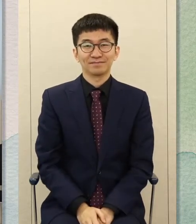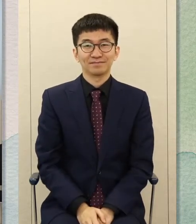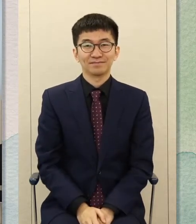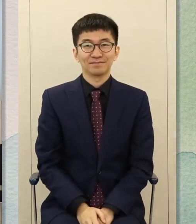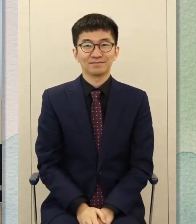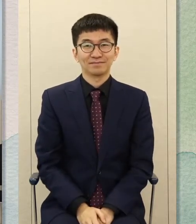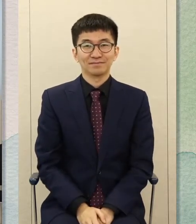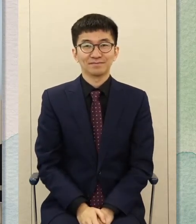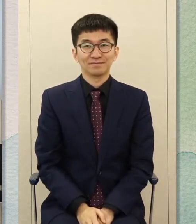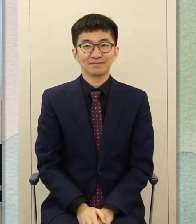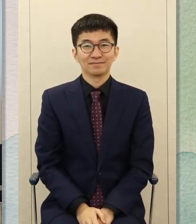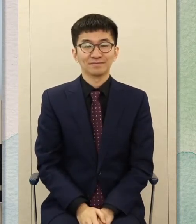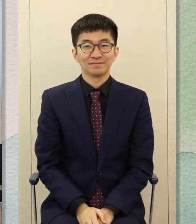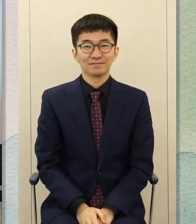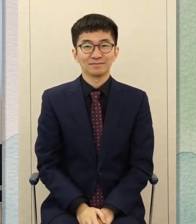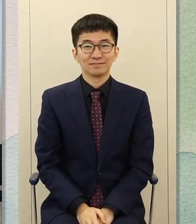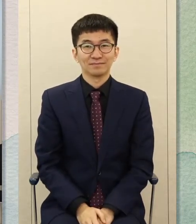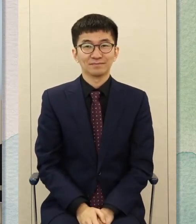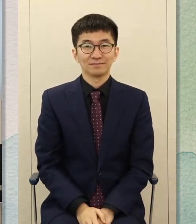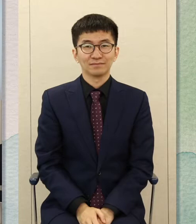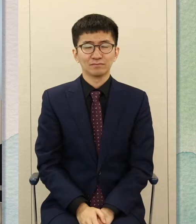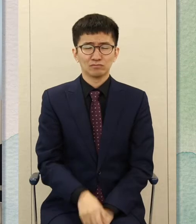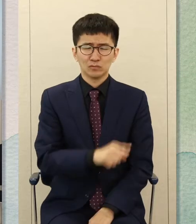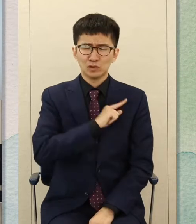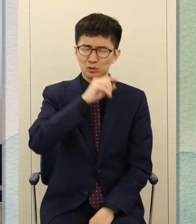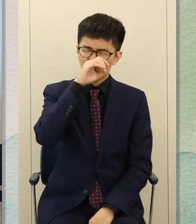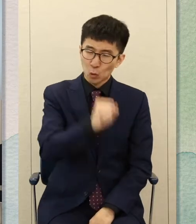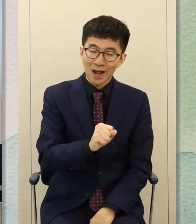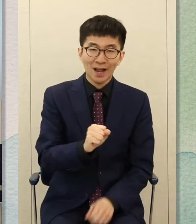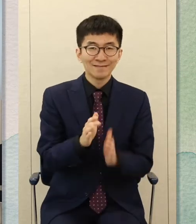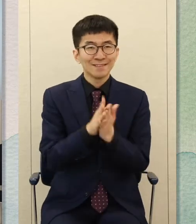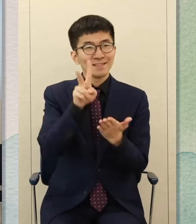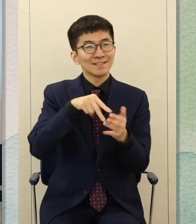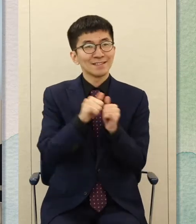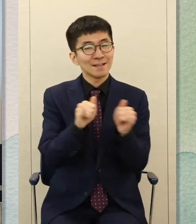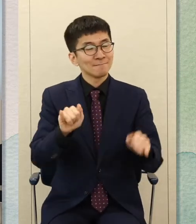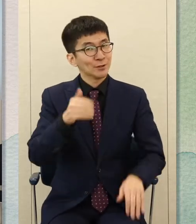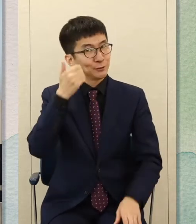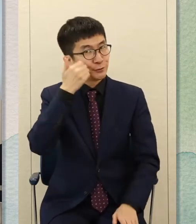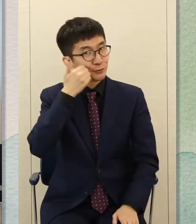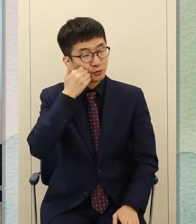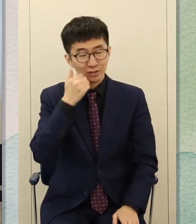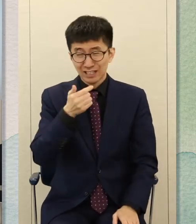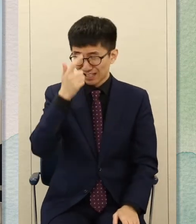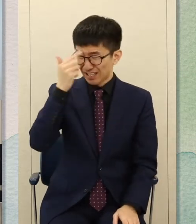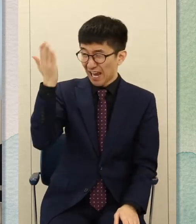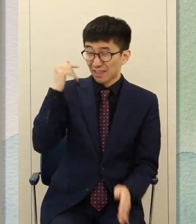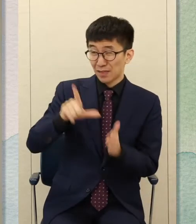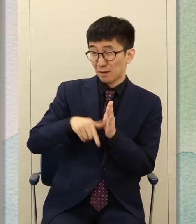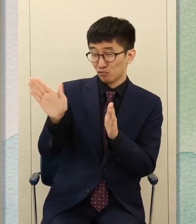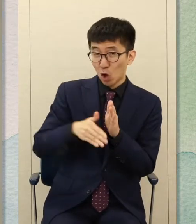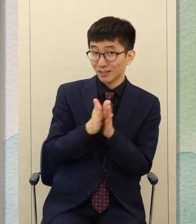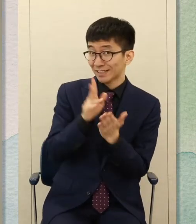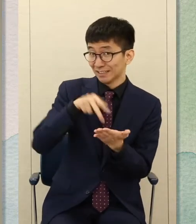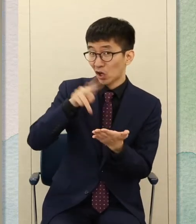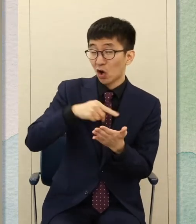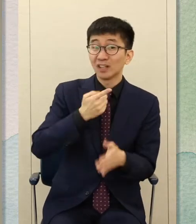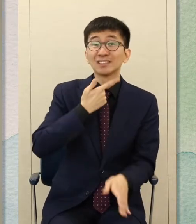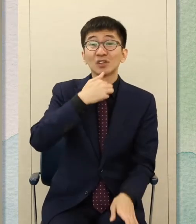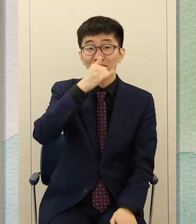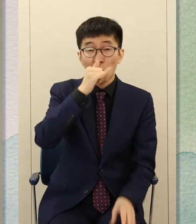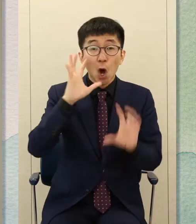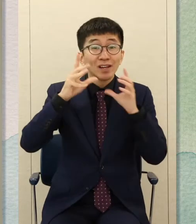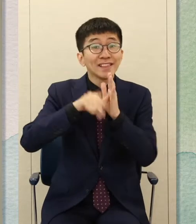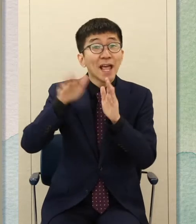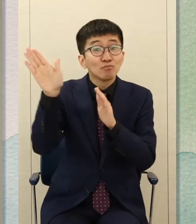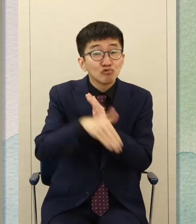생각이 들었습니다. 그래서 이상적 독자라는 게 뭐냐? 오래전부터 책과 함께 했다라는 게 중요하죠. 예, 어릴